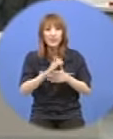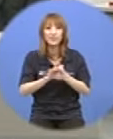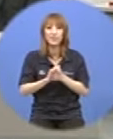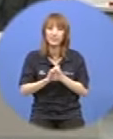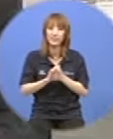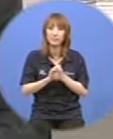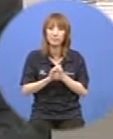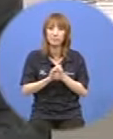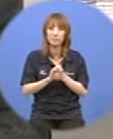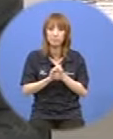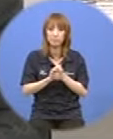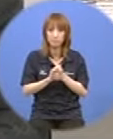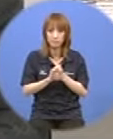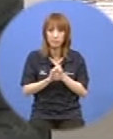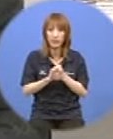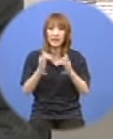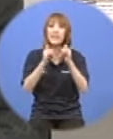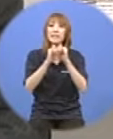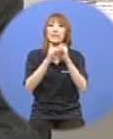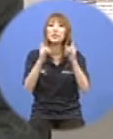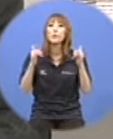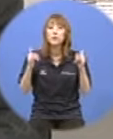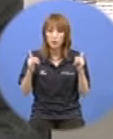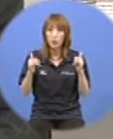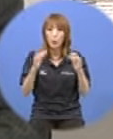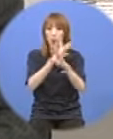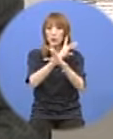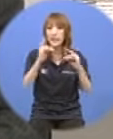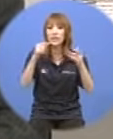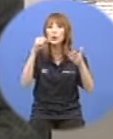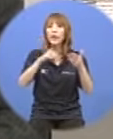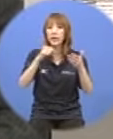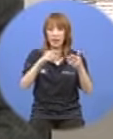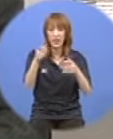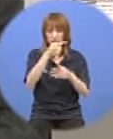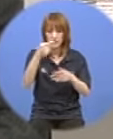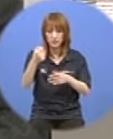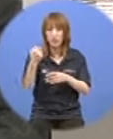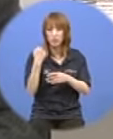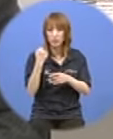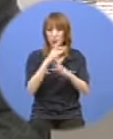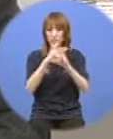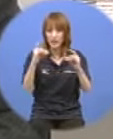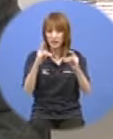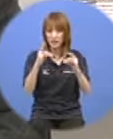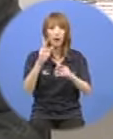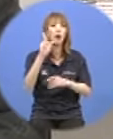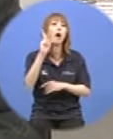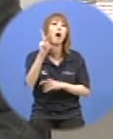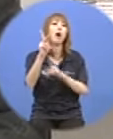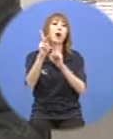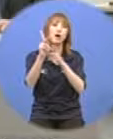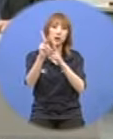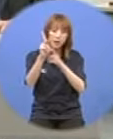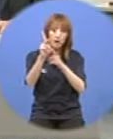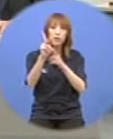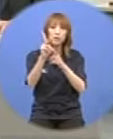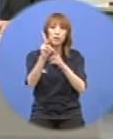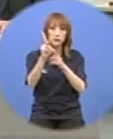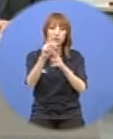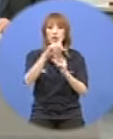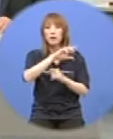がですか。 人類の敵の中で一番強敵は何かというと蚊ですからね。 え、そうなんです か。い